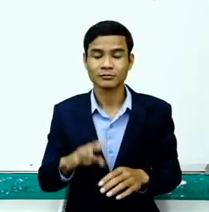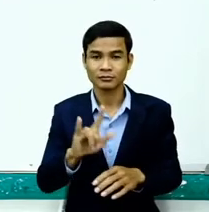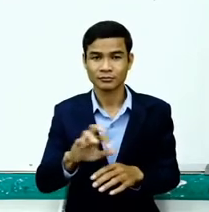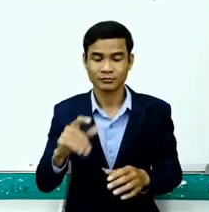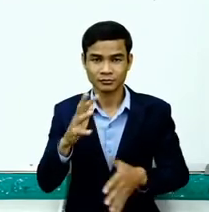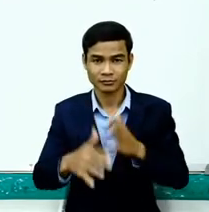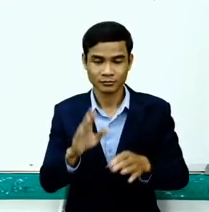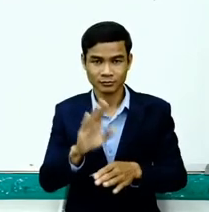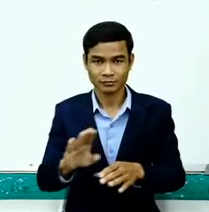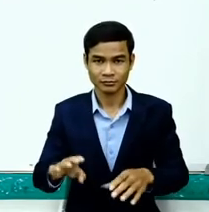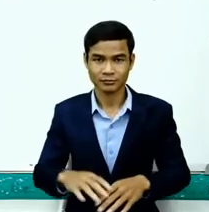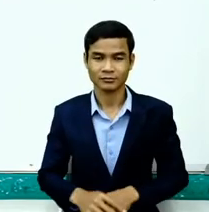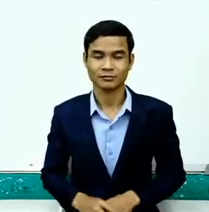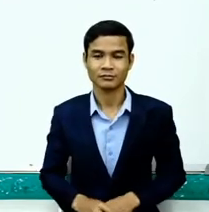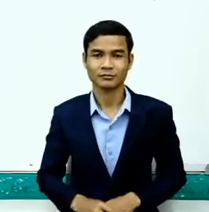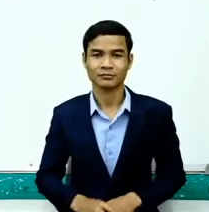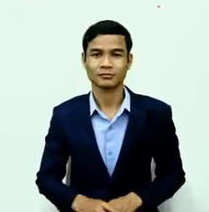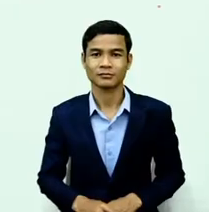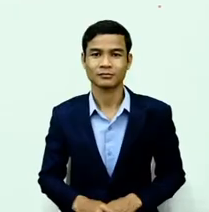n